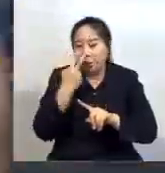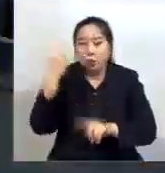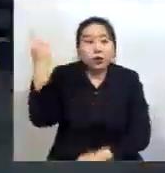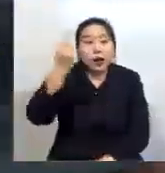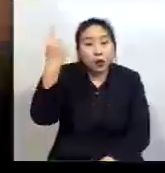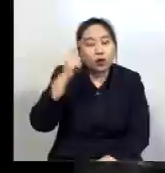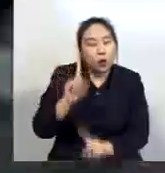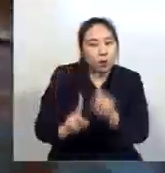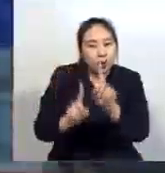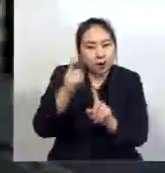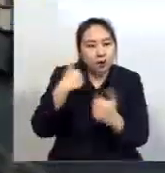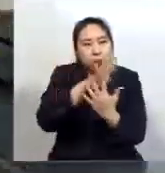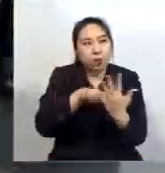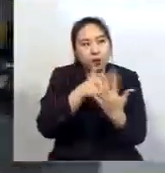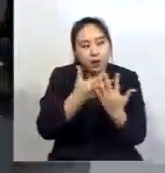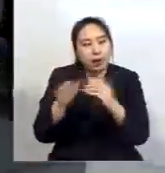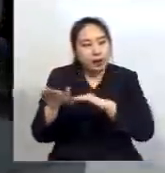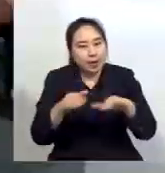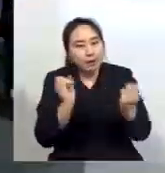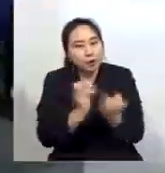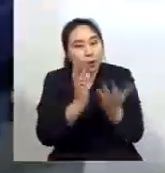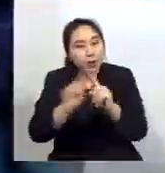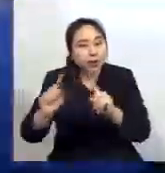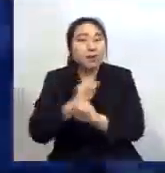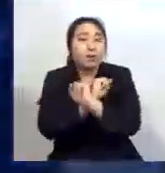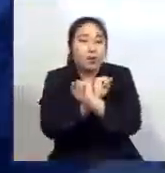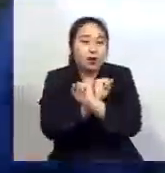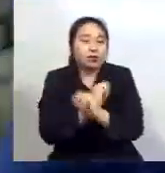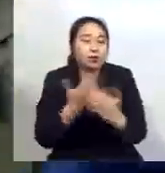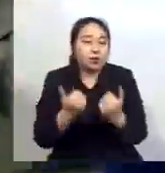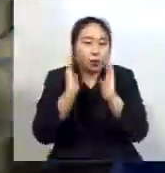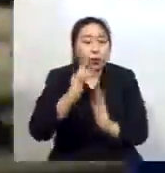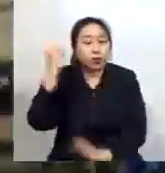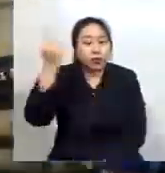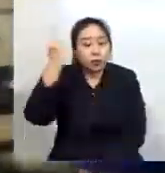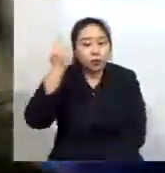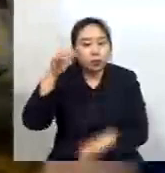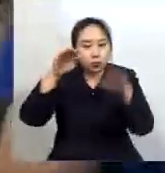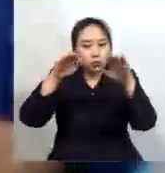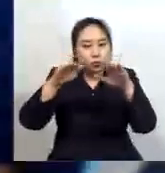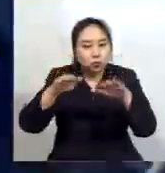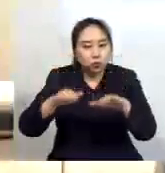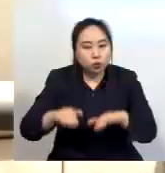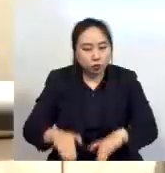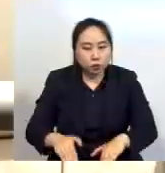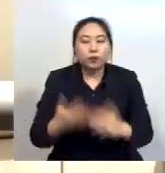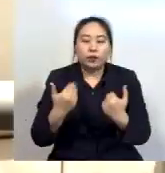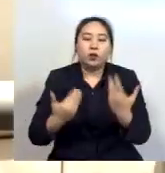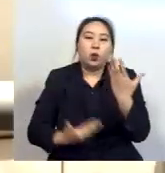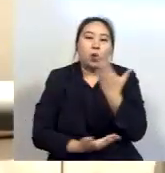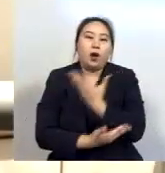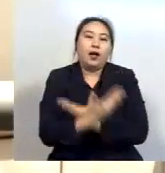ที่ยวและวางแผนเตรียมป้องกันผลกระทบในช่วงที่จำนวนนักท่องเที่ยวลดลงนะคะซึ่งถือว่าโอกาสทอง